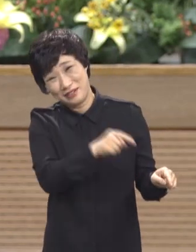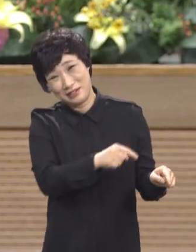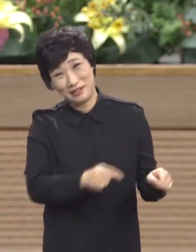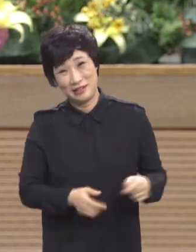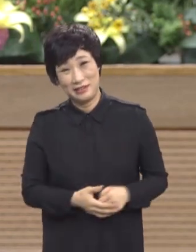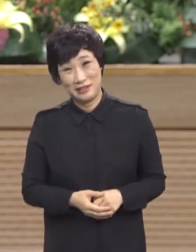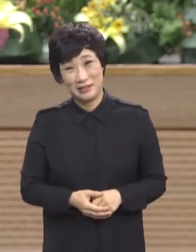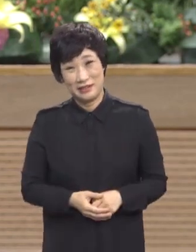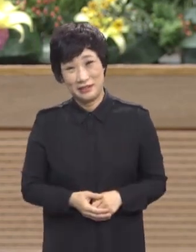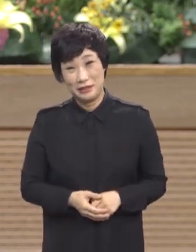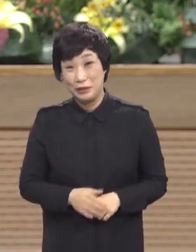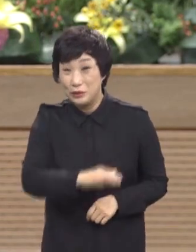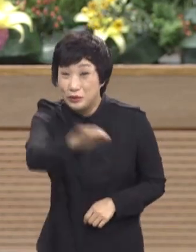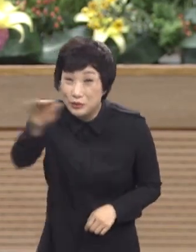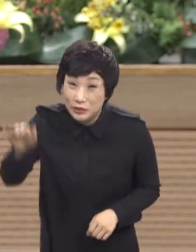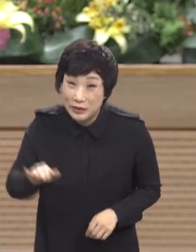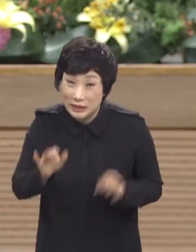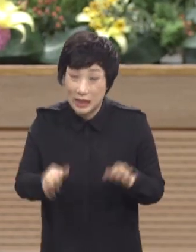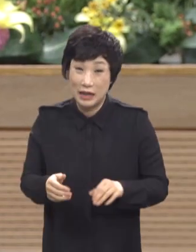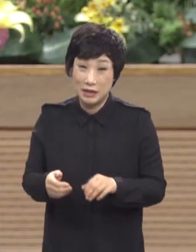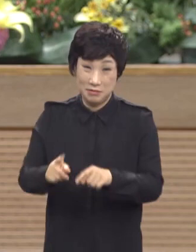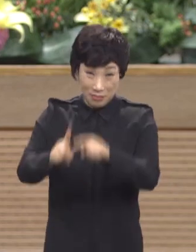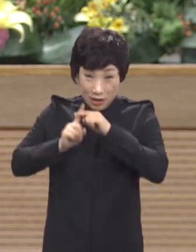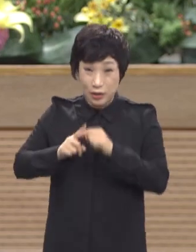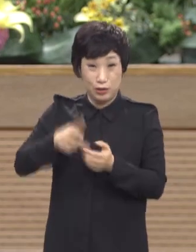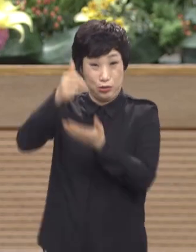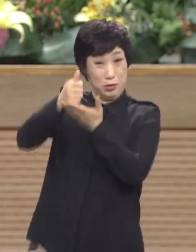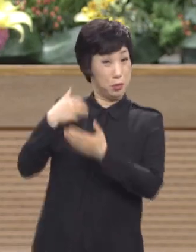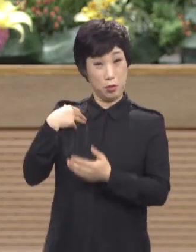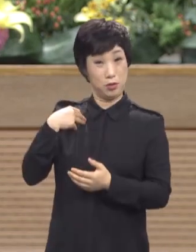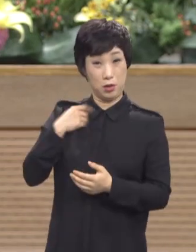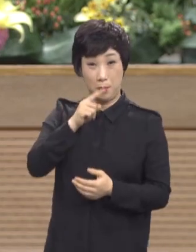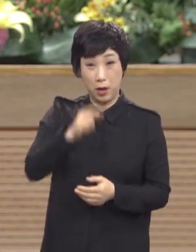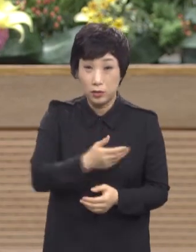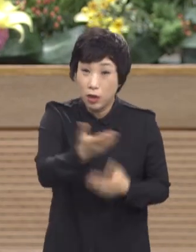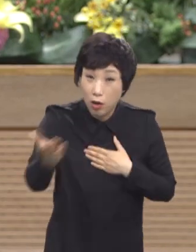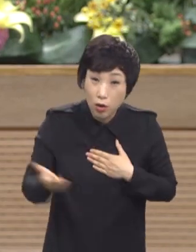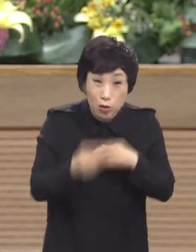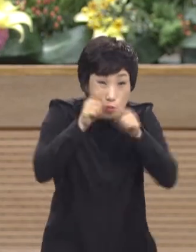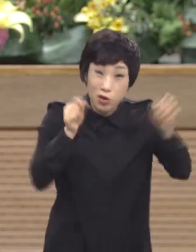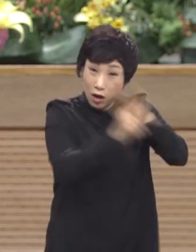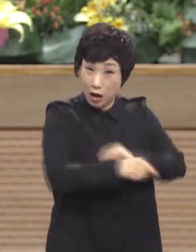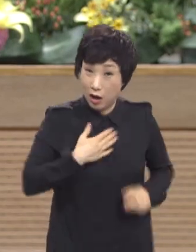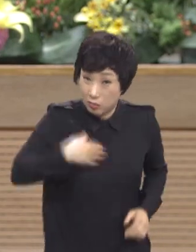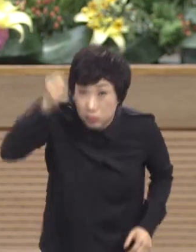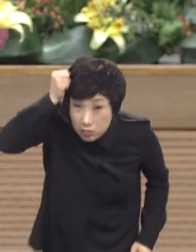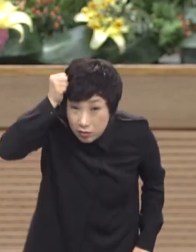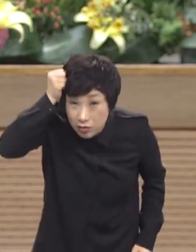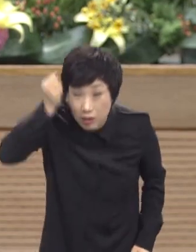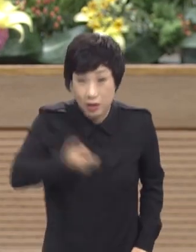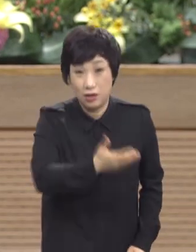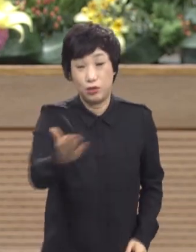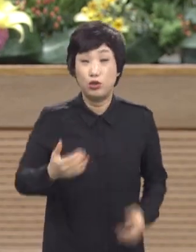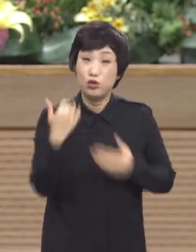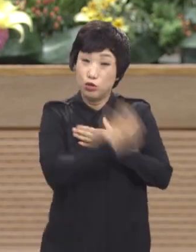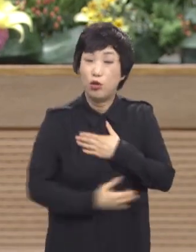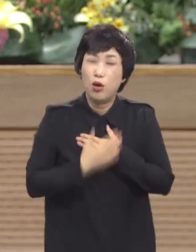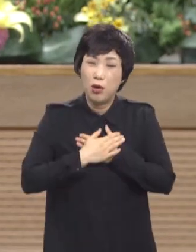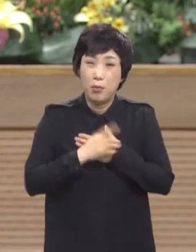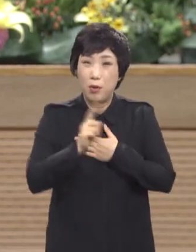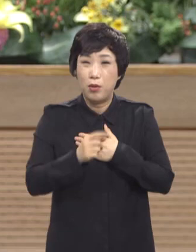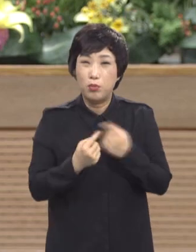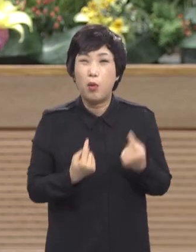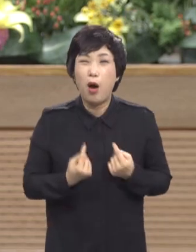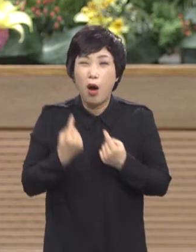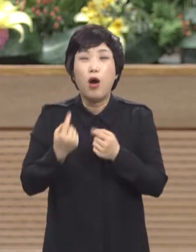같아요. 우린 죽을지언정 주님을 부인하면 지옥 갑니다. 육신은 어차피 병들어